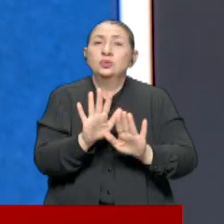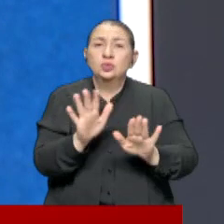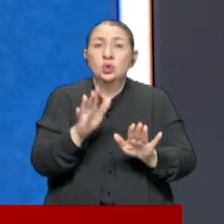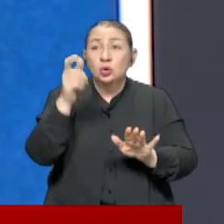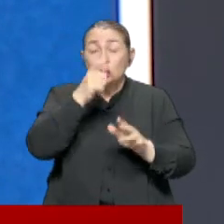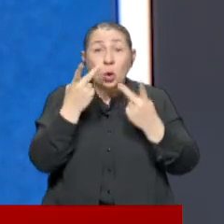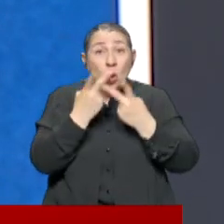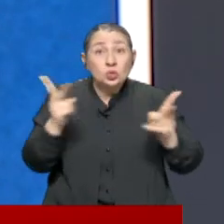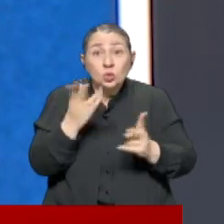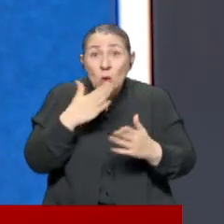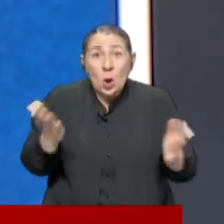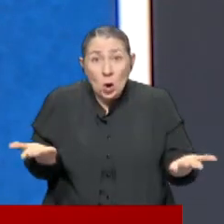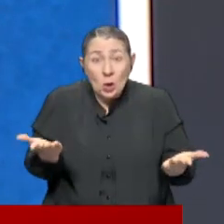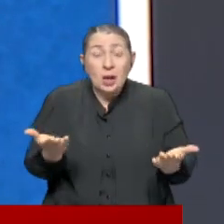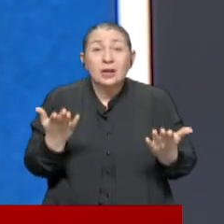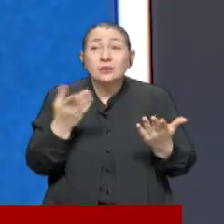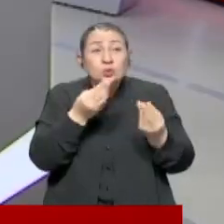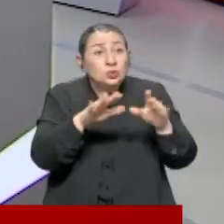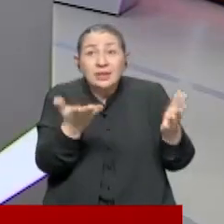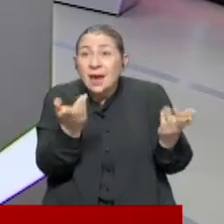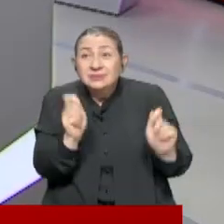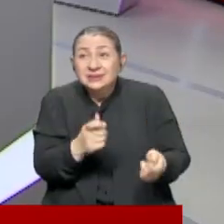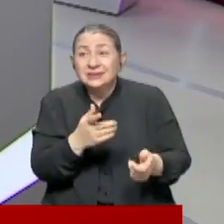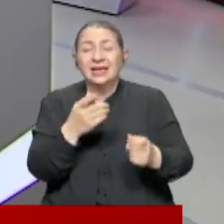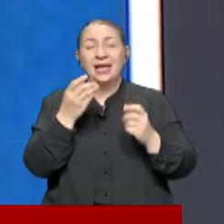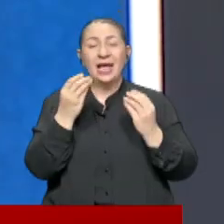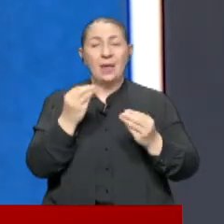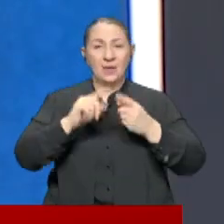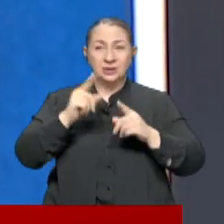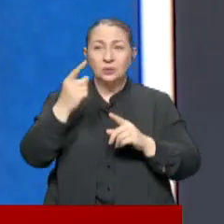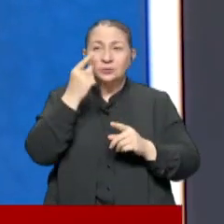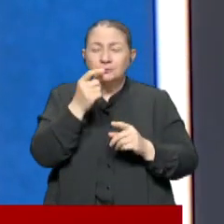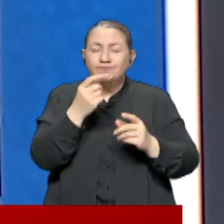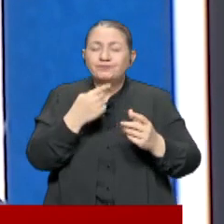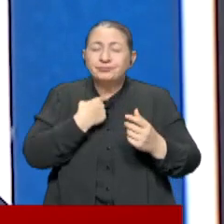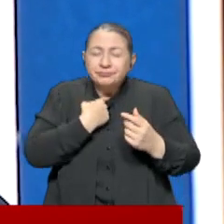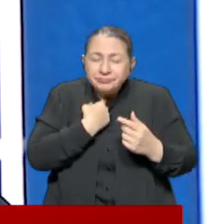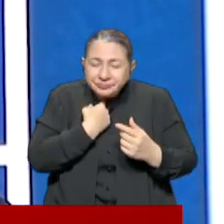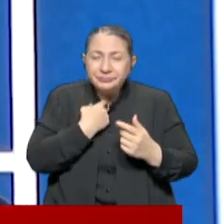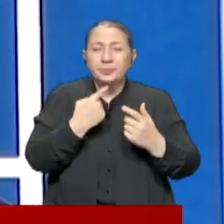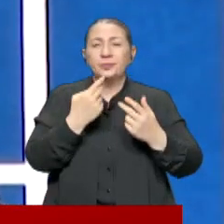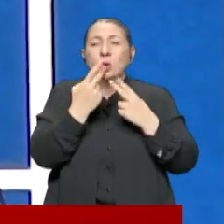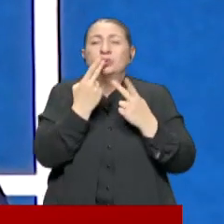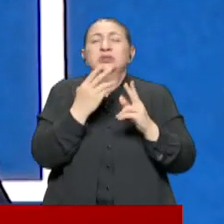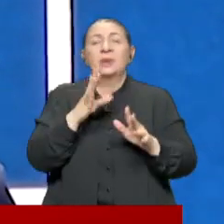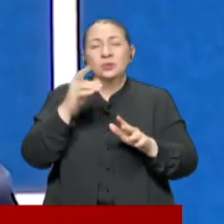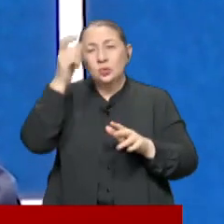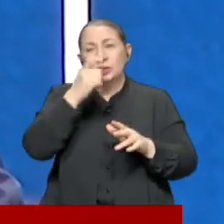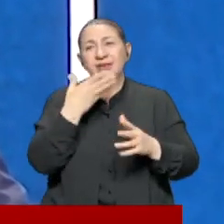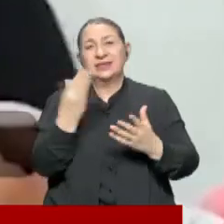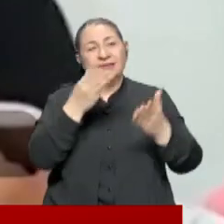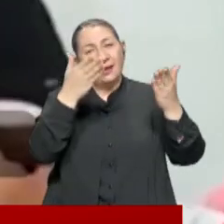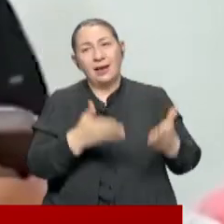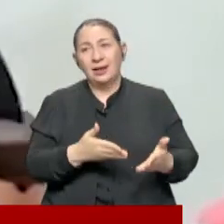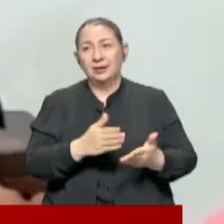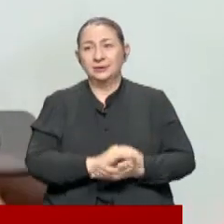Ülkede özgürlükler yok. E bu çocuklar ne yapsın? İyi Partili Bilge Yılmaz'ın gözlerini dolduran, boğazında düğüm olan Türkiye'deki gençlerin